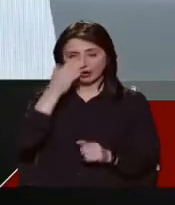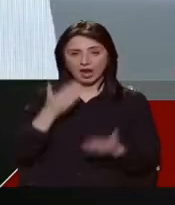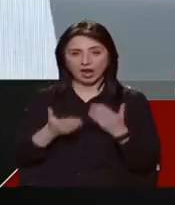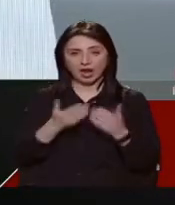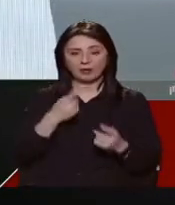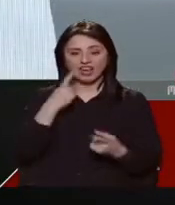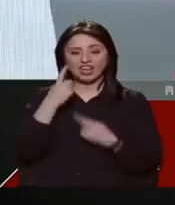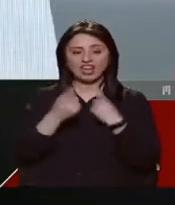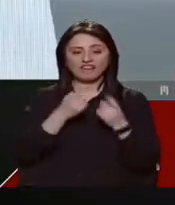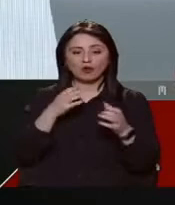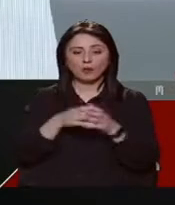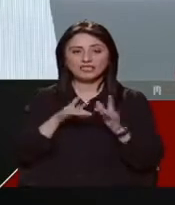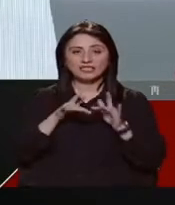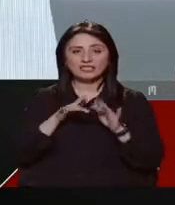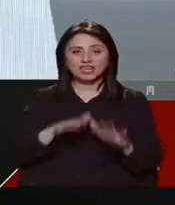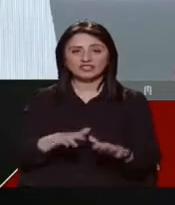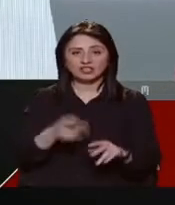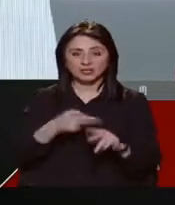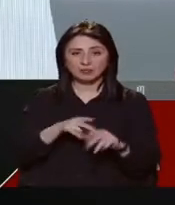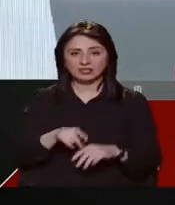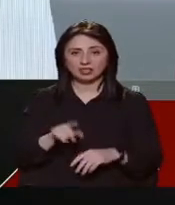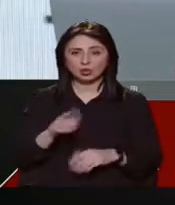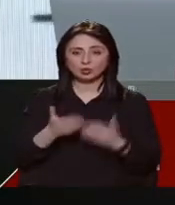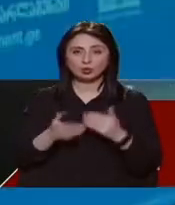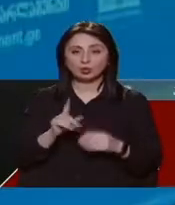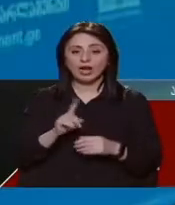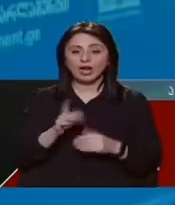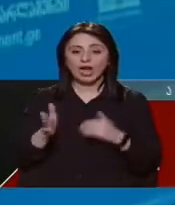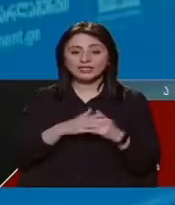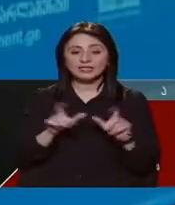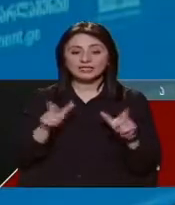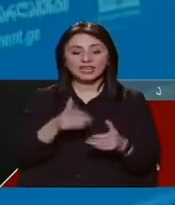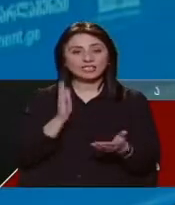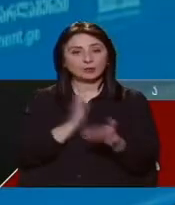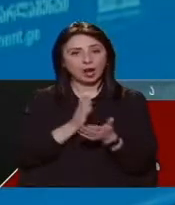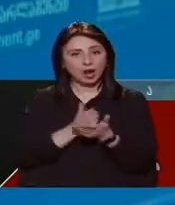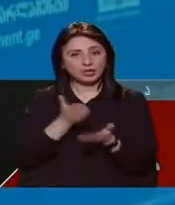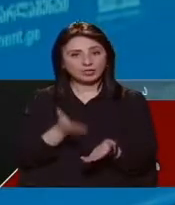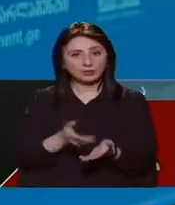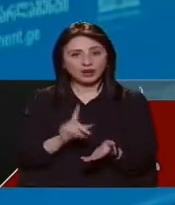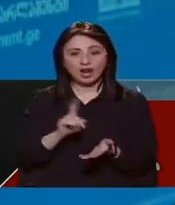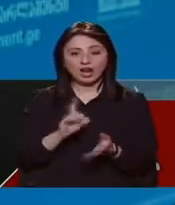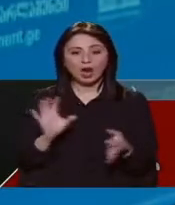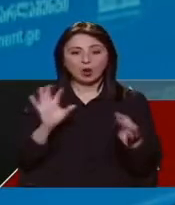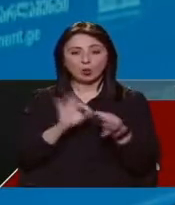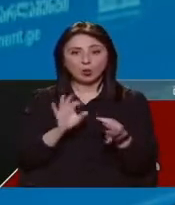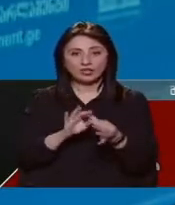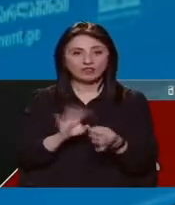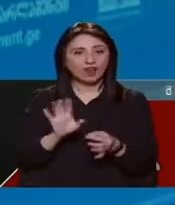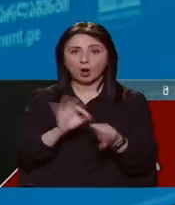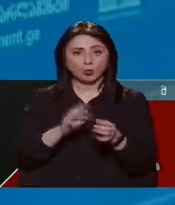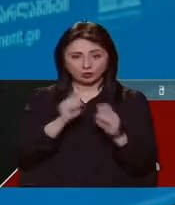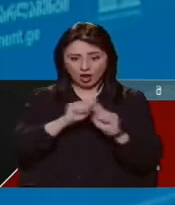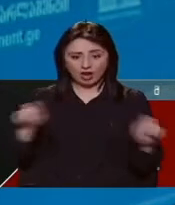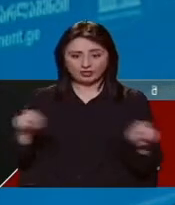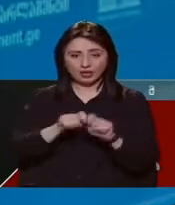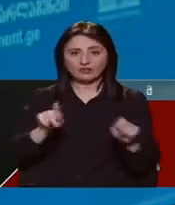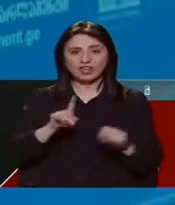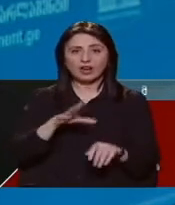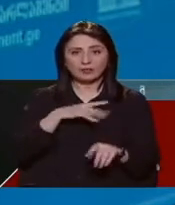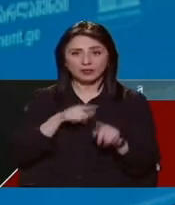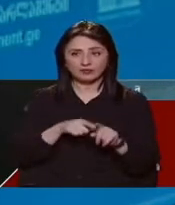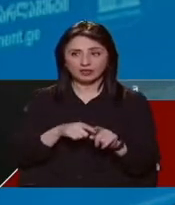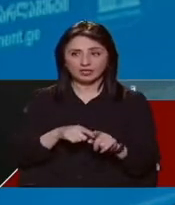ალბათ ინფორმაციული კამპანია საწარმოები იმაზე, თუ რა სანქციები არსებობს და იქიდან რას უერთდებით და რას არ უერთდებით.